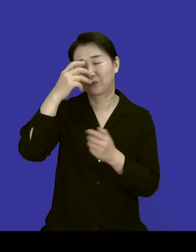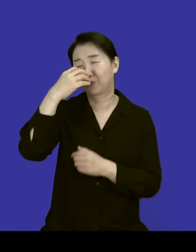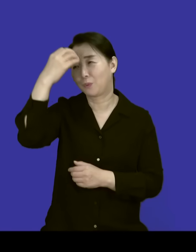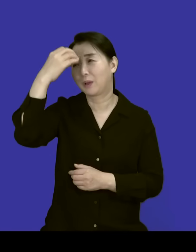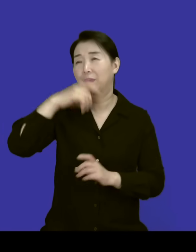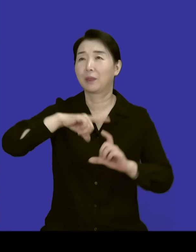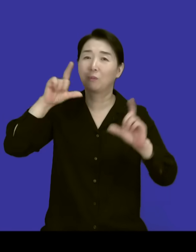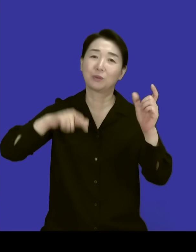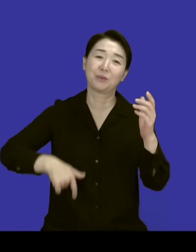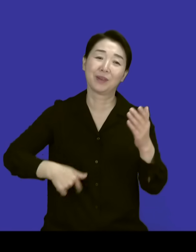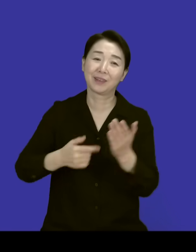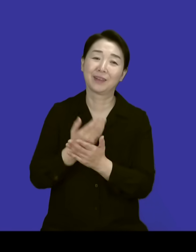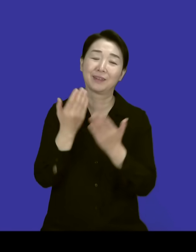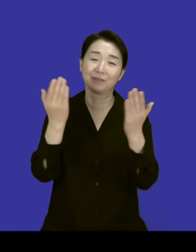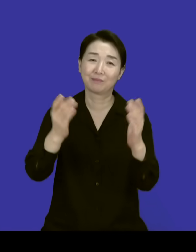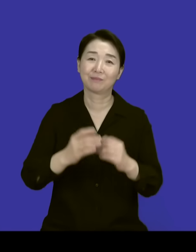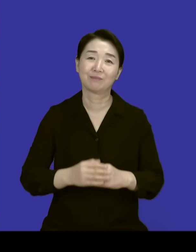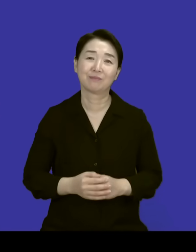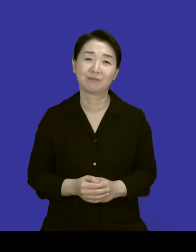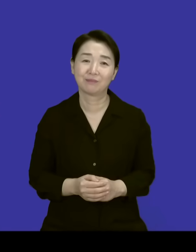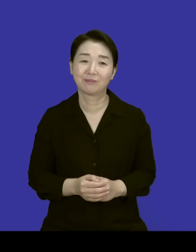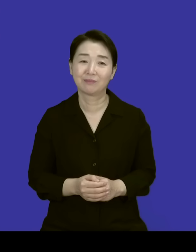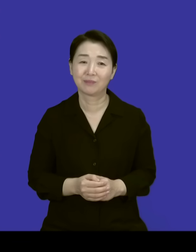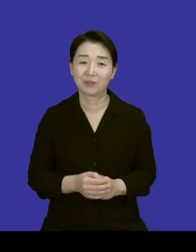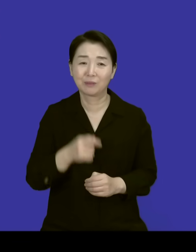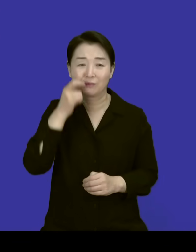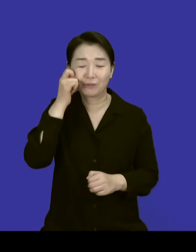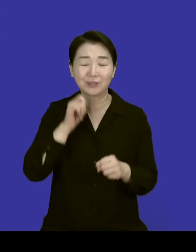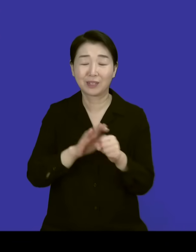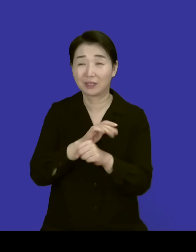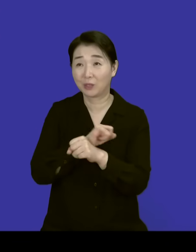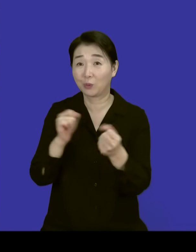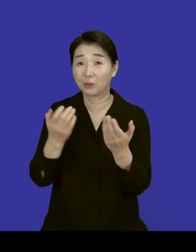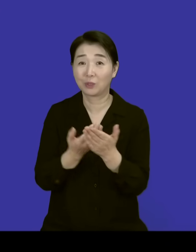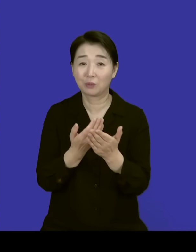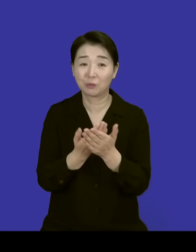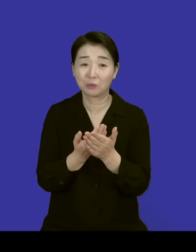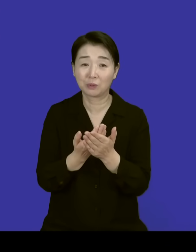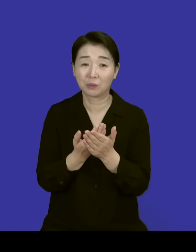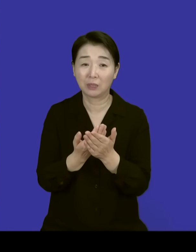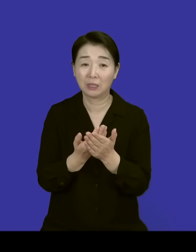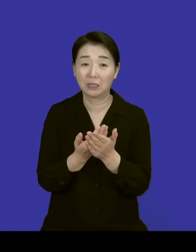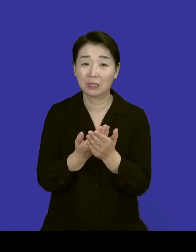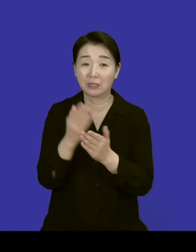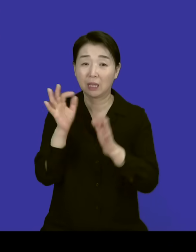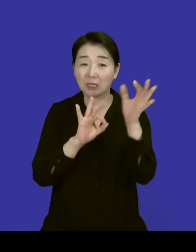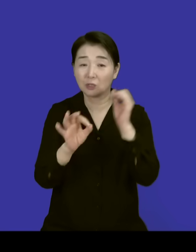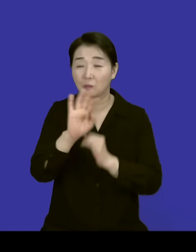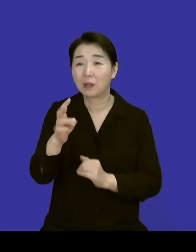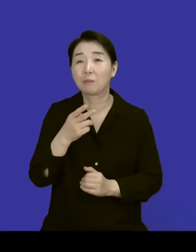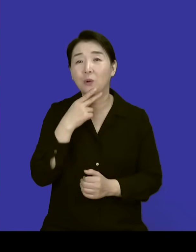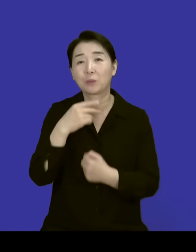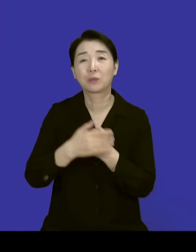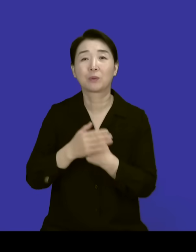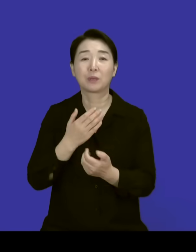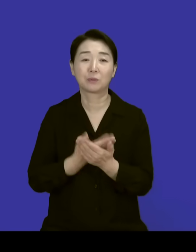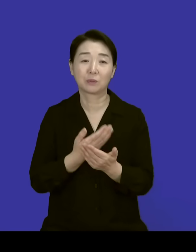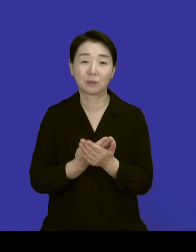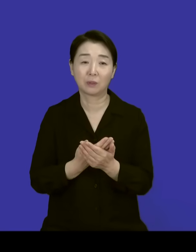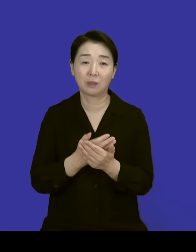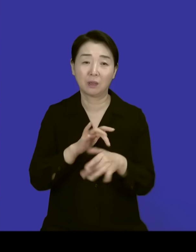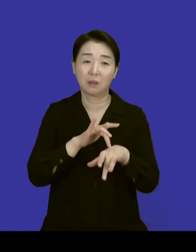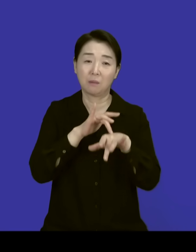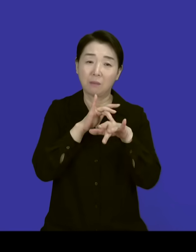교만했던 제 모습을 회개하옵니다. 예, 불쌍한 저를 용서해 주시옵고 제가 같은 실수를 하지 않도록 도와주시옵소서.